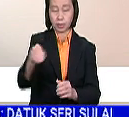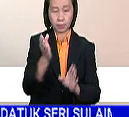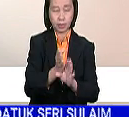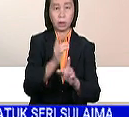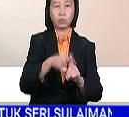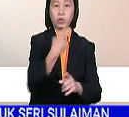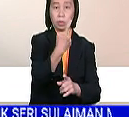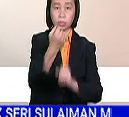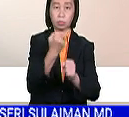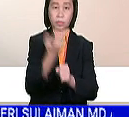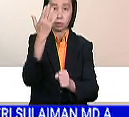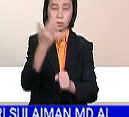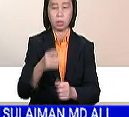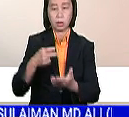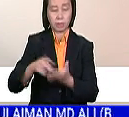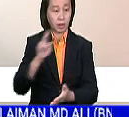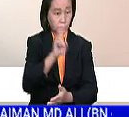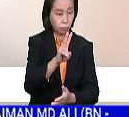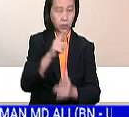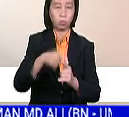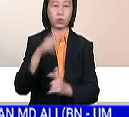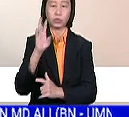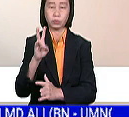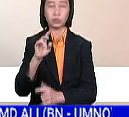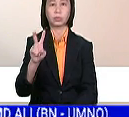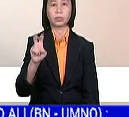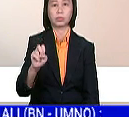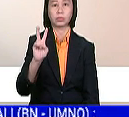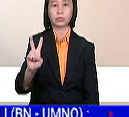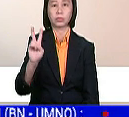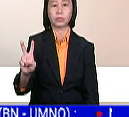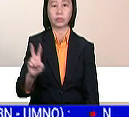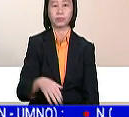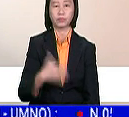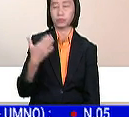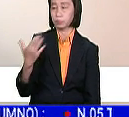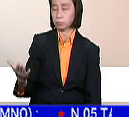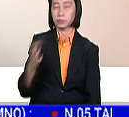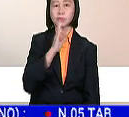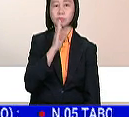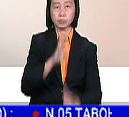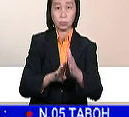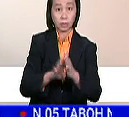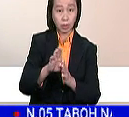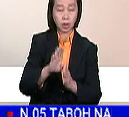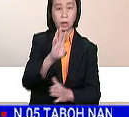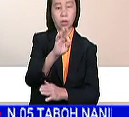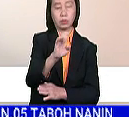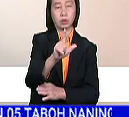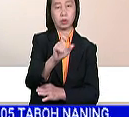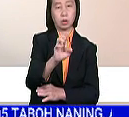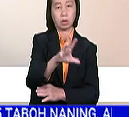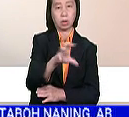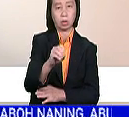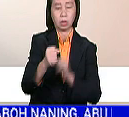pada Januari tahun depan dan pembayaran kedua pada bulan julai 2022b berkata prestasi keseluruhan salcra pada